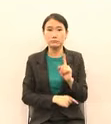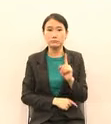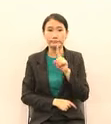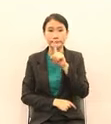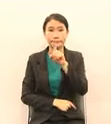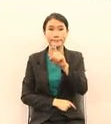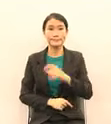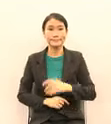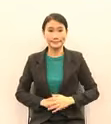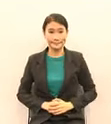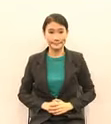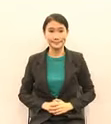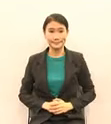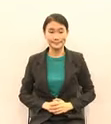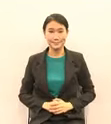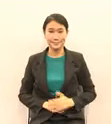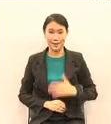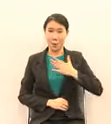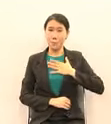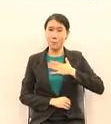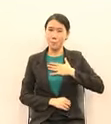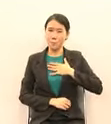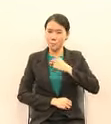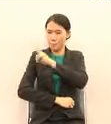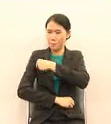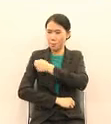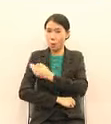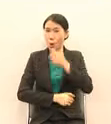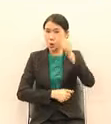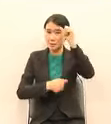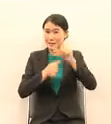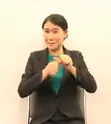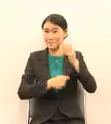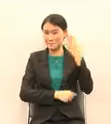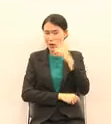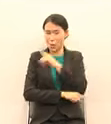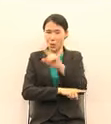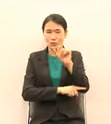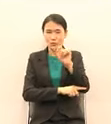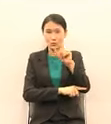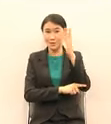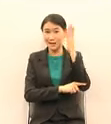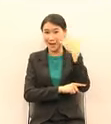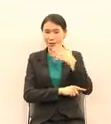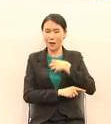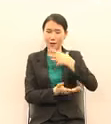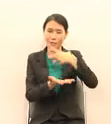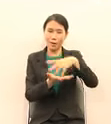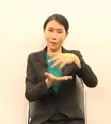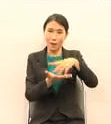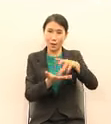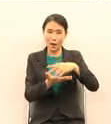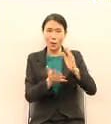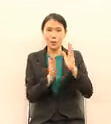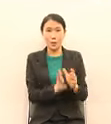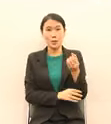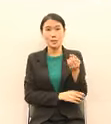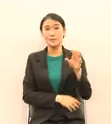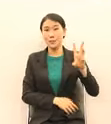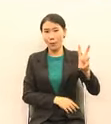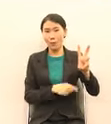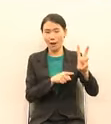์ครับถ้าจำได้วันศุกร์เราแถลงใช่ไหมครับวันนั้นเรามี16ราย